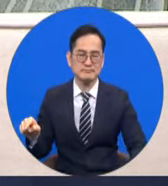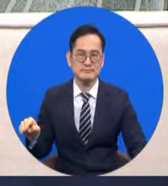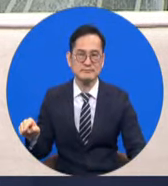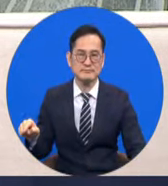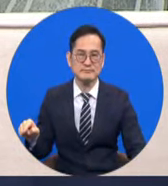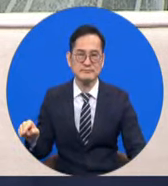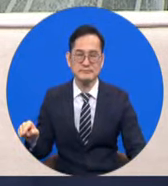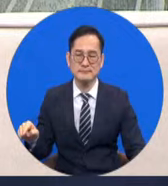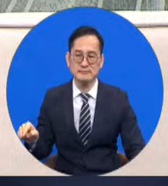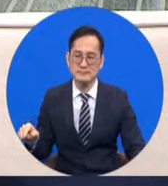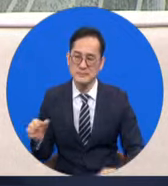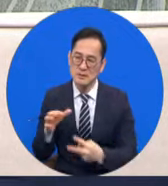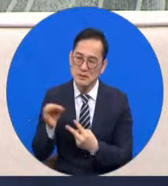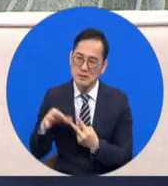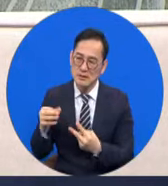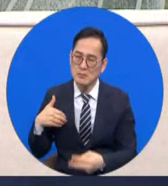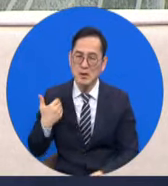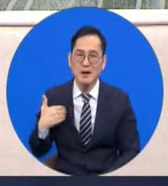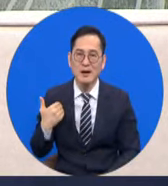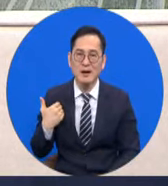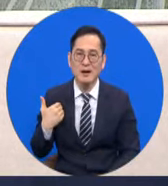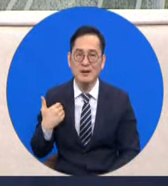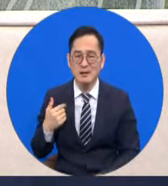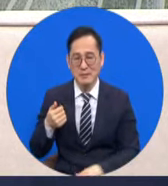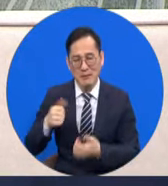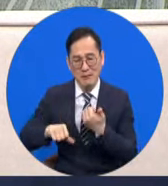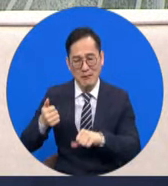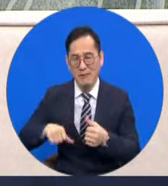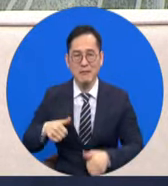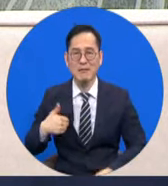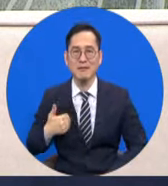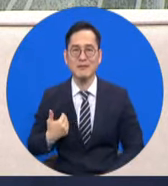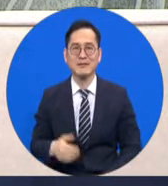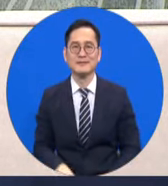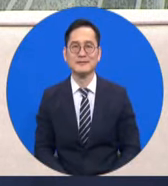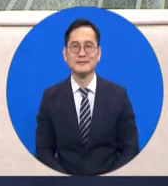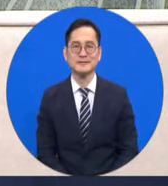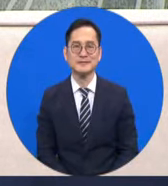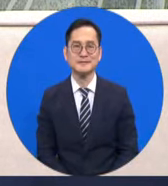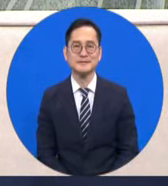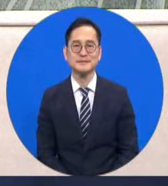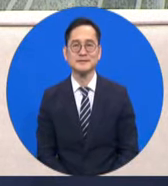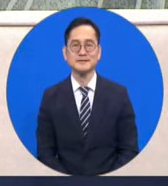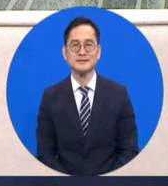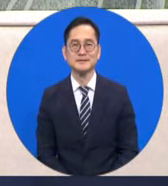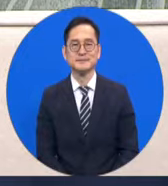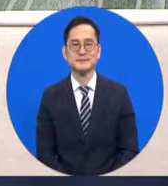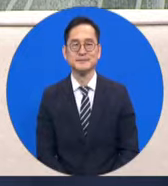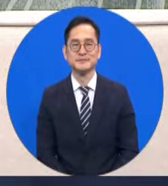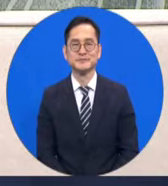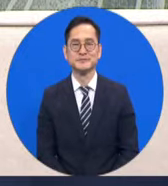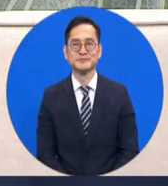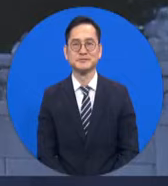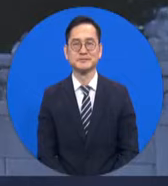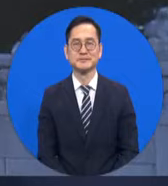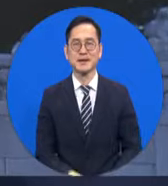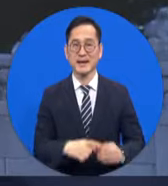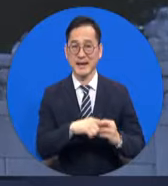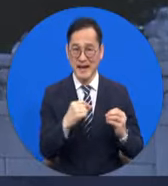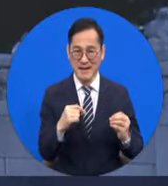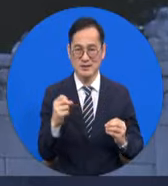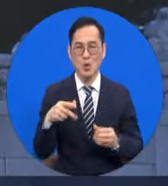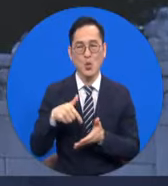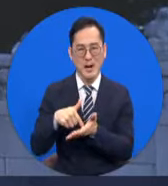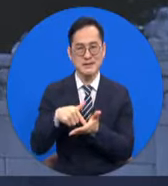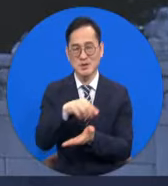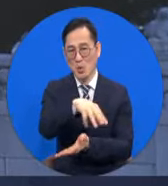때문에 더 혼전의 양상에 있는 거 아닌가 그렇게 보여집니다. 예, 기양을과 광진구 등등